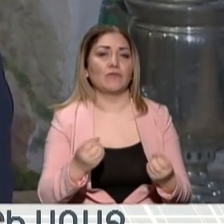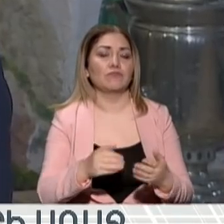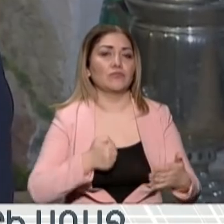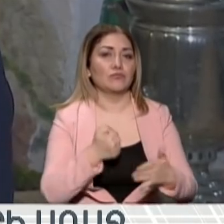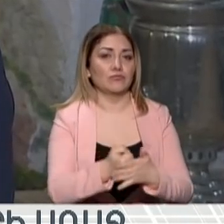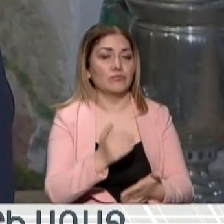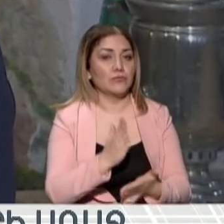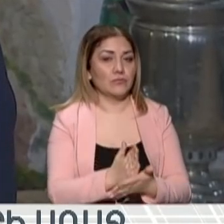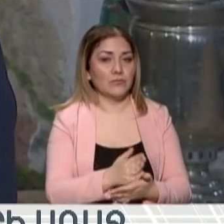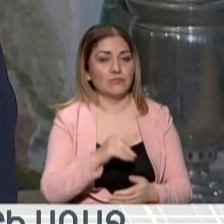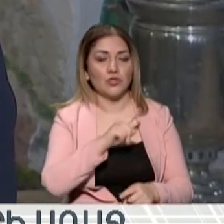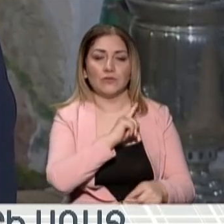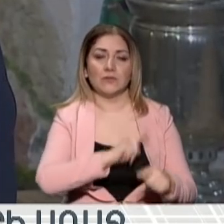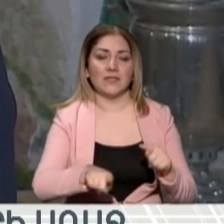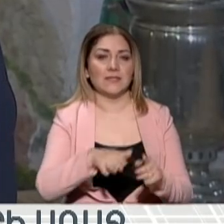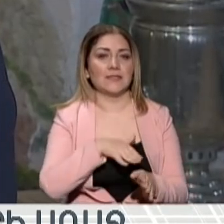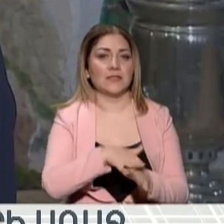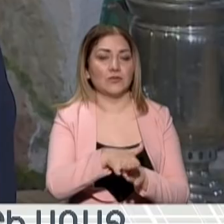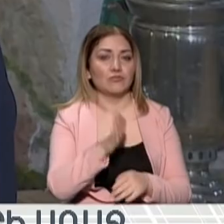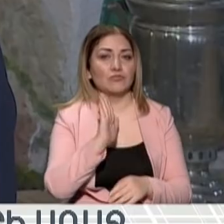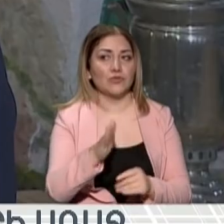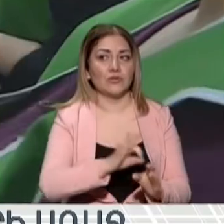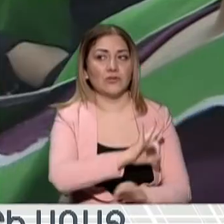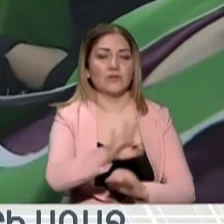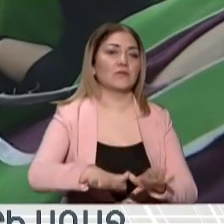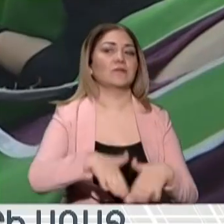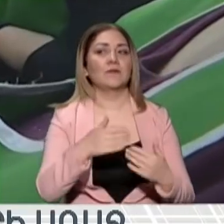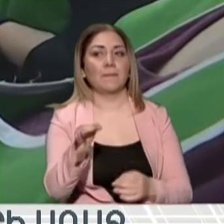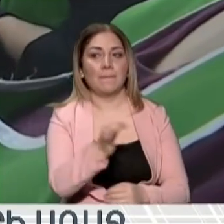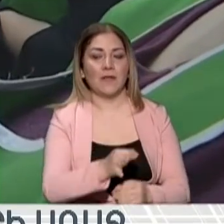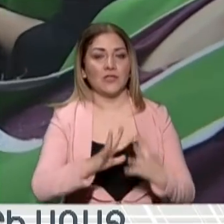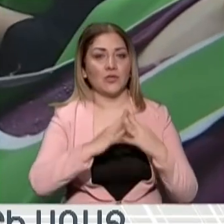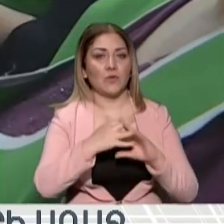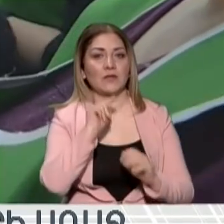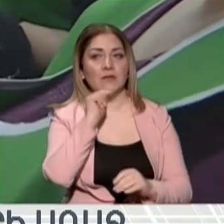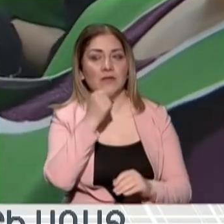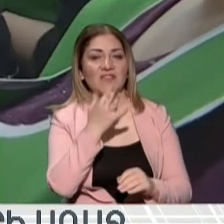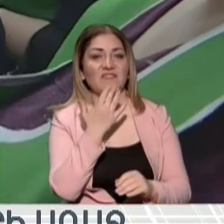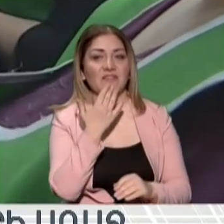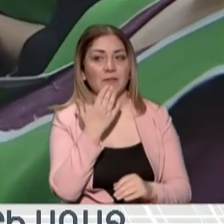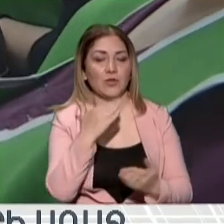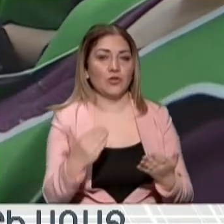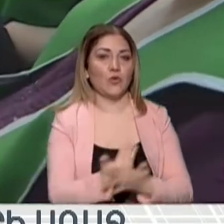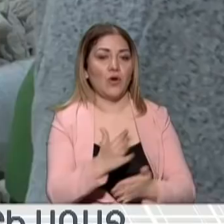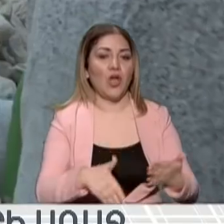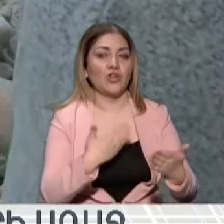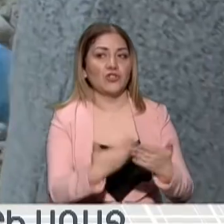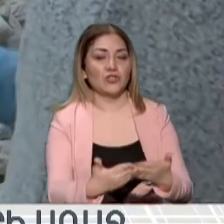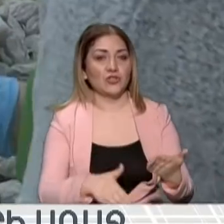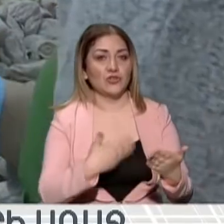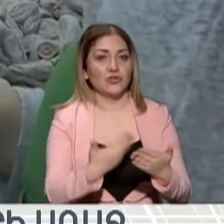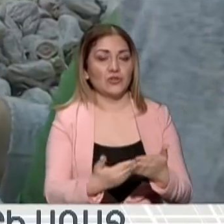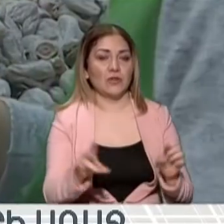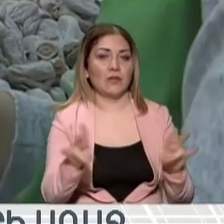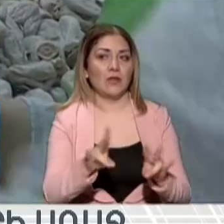որ կարծում եմ շատ արագ կլցնենք տարածքը։ Մարզի գյուղատնտեսական ընկերությունները նոր առաջարկներ են